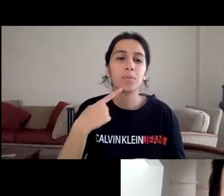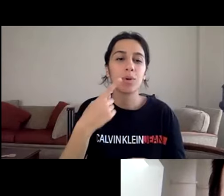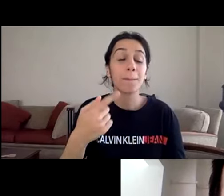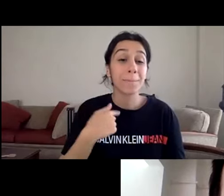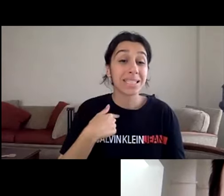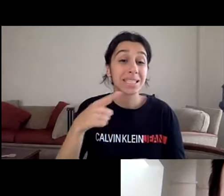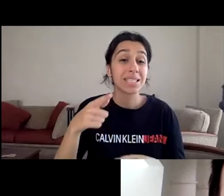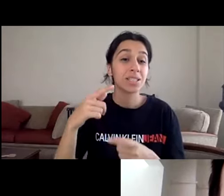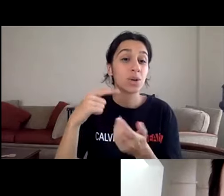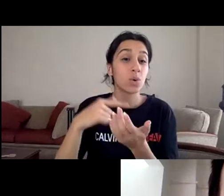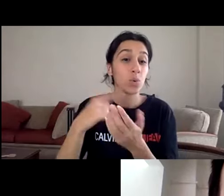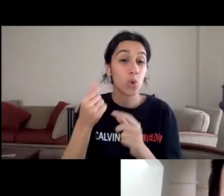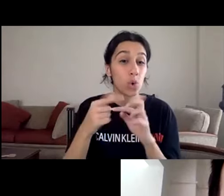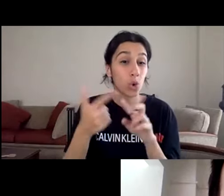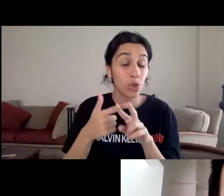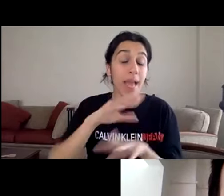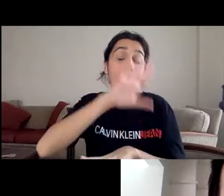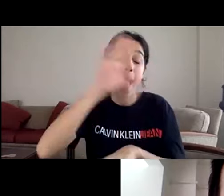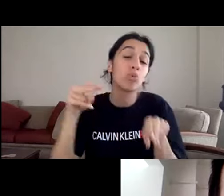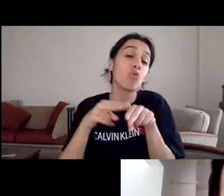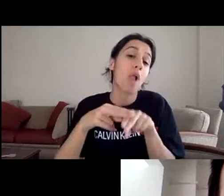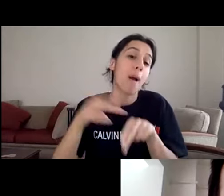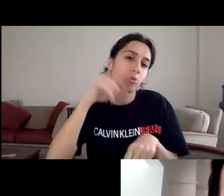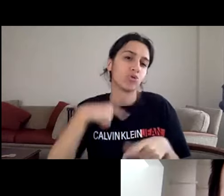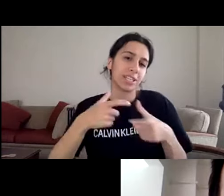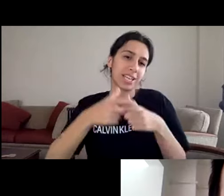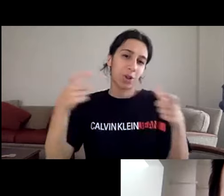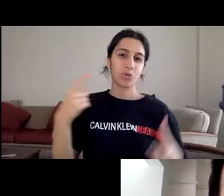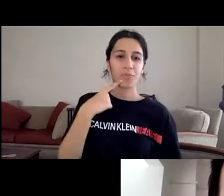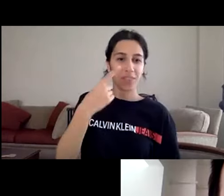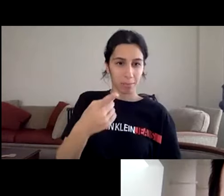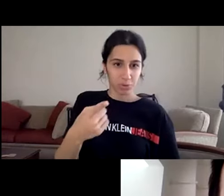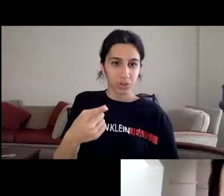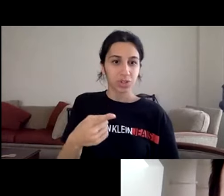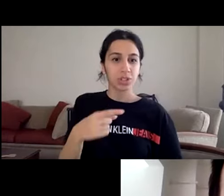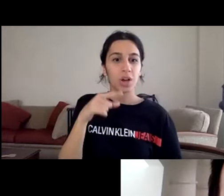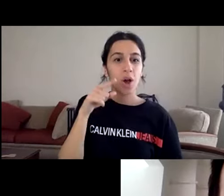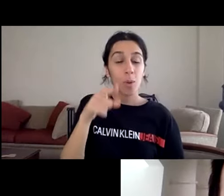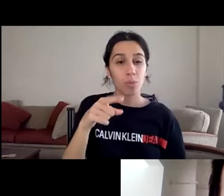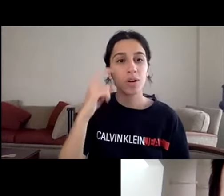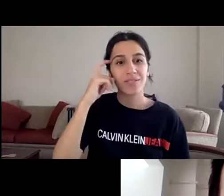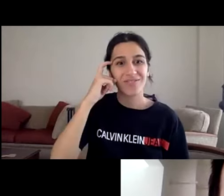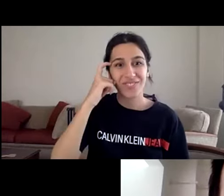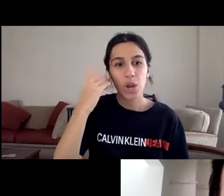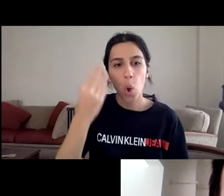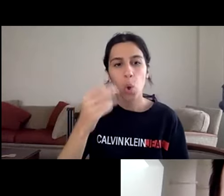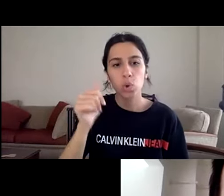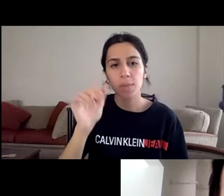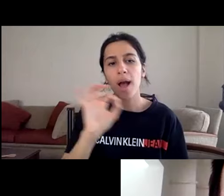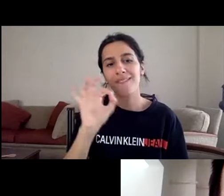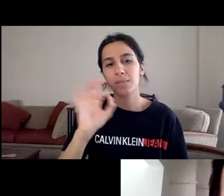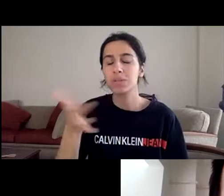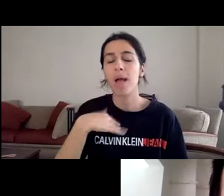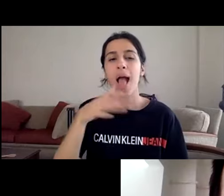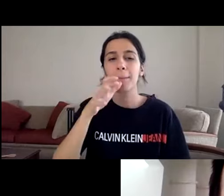ürünlerimizi herkesin kullanabilmesi için geliştiriyoruz. Evet. Bu mantık güdüldüğü sürece, ben Apple'ın saatini alıyorum